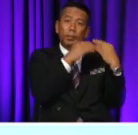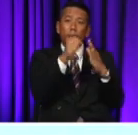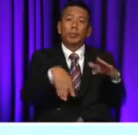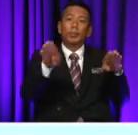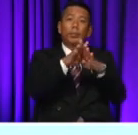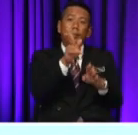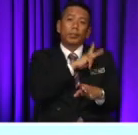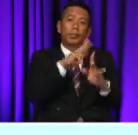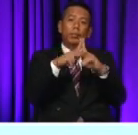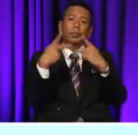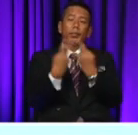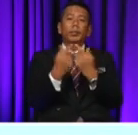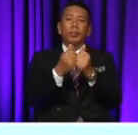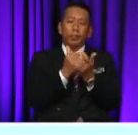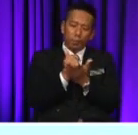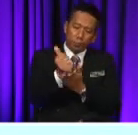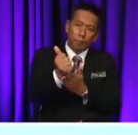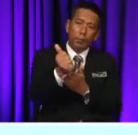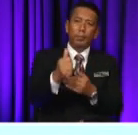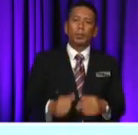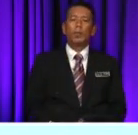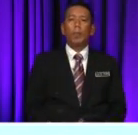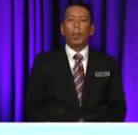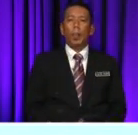ketua keluarga dengan amanah oke